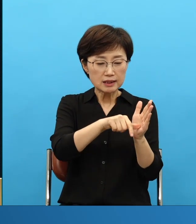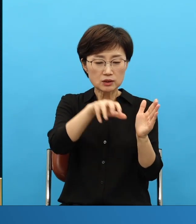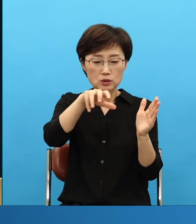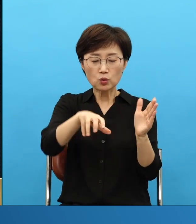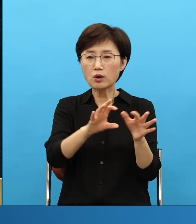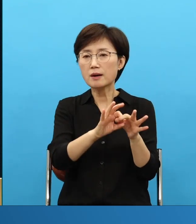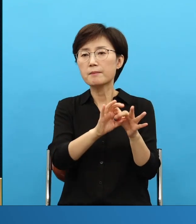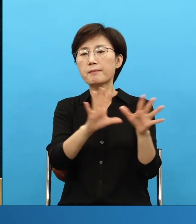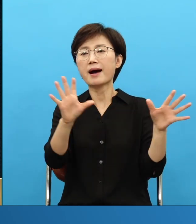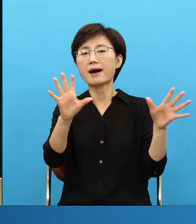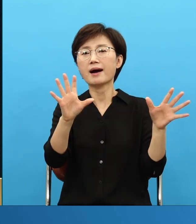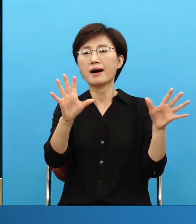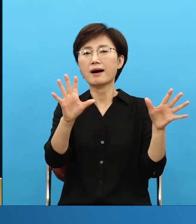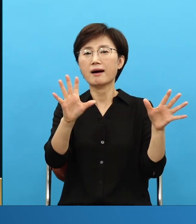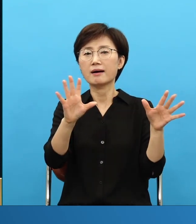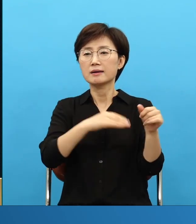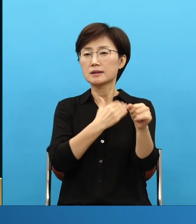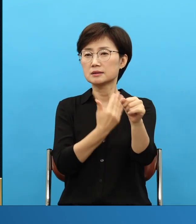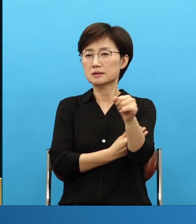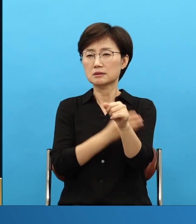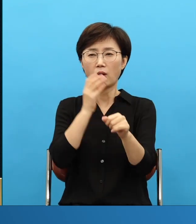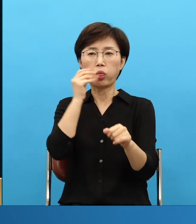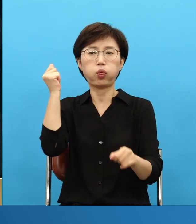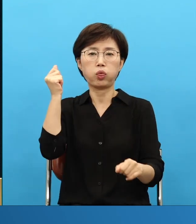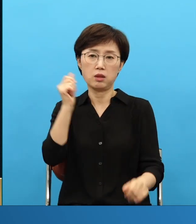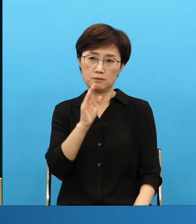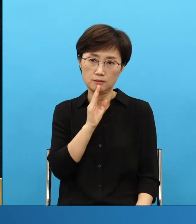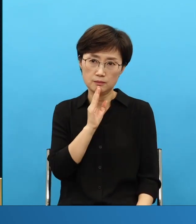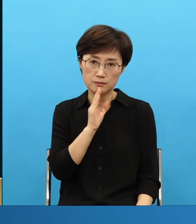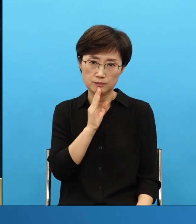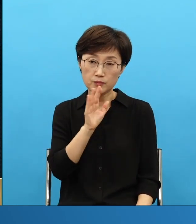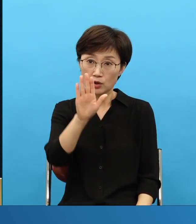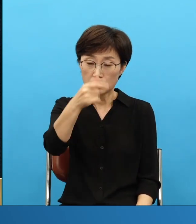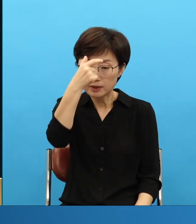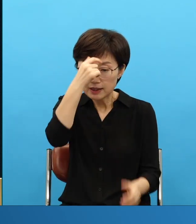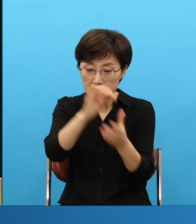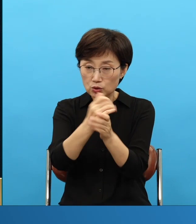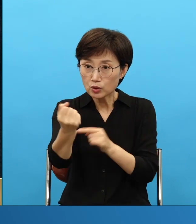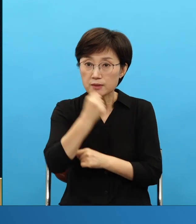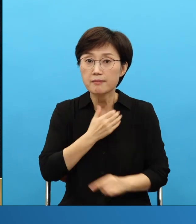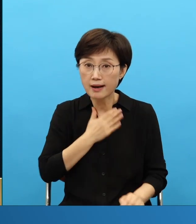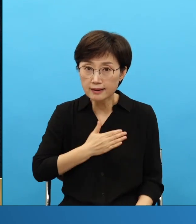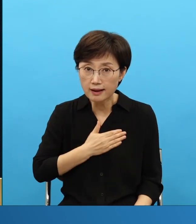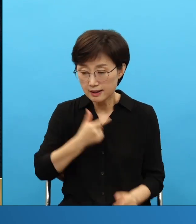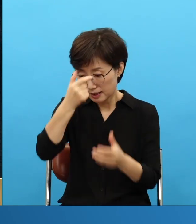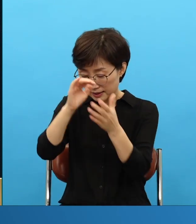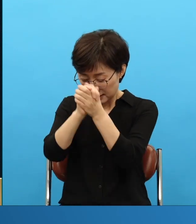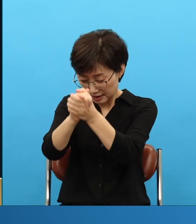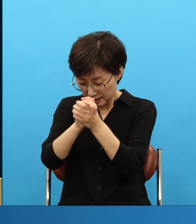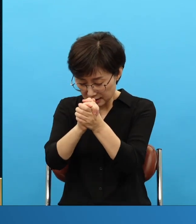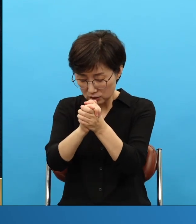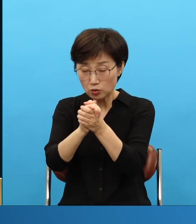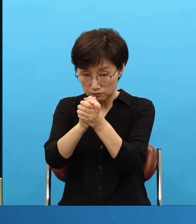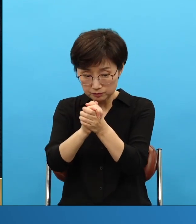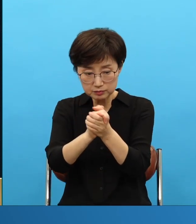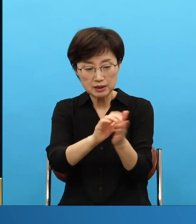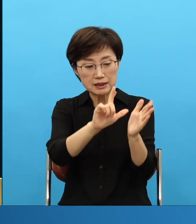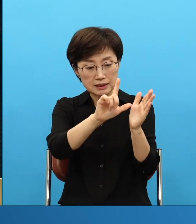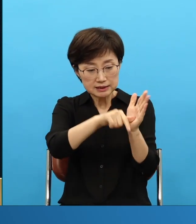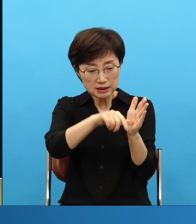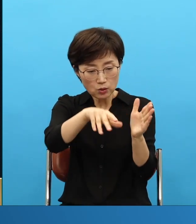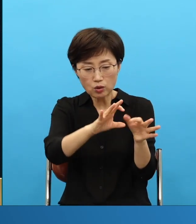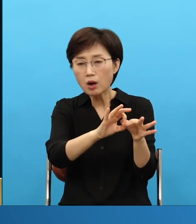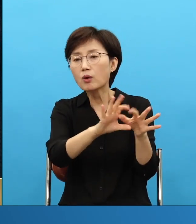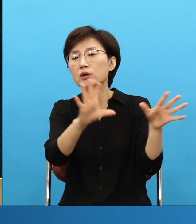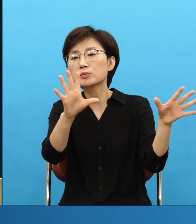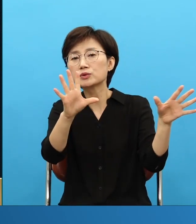the authority of heaven and earth. 여러분 기도를 아십니까? 렘넌트 기도를 알아야 돼요. 시공간 초월의 능력을 누리는 것은 기도밖에